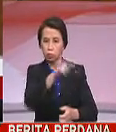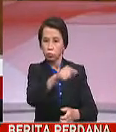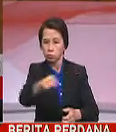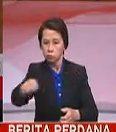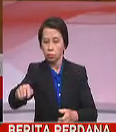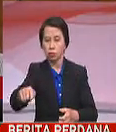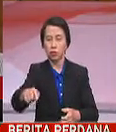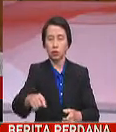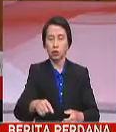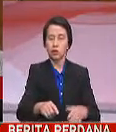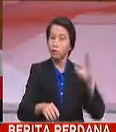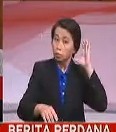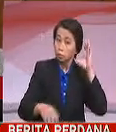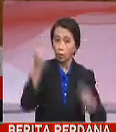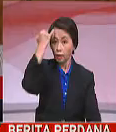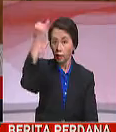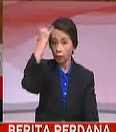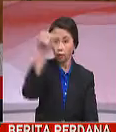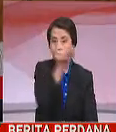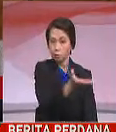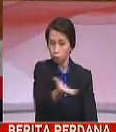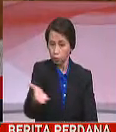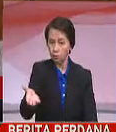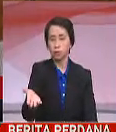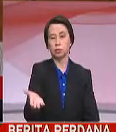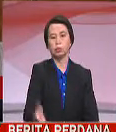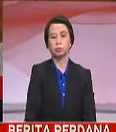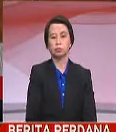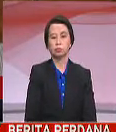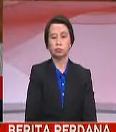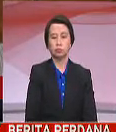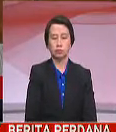mendengar cadangan-cadangan dan idea mereka.